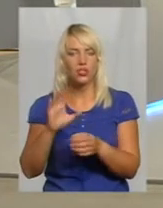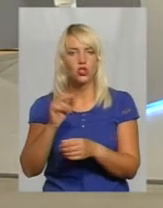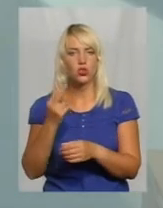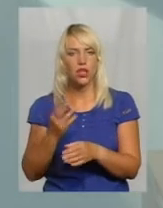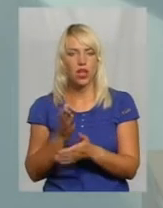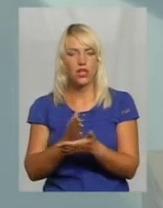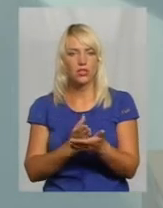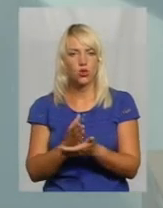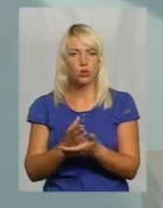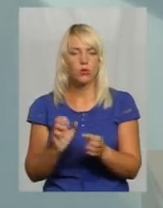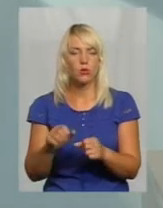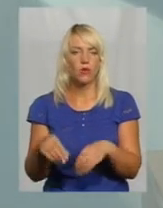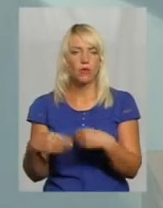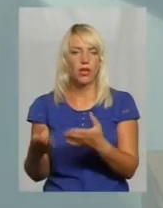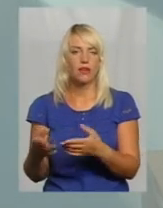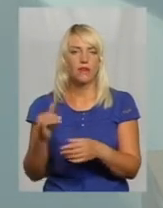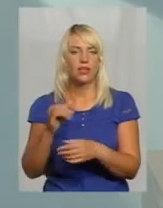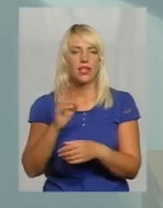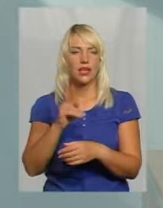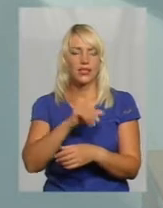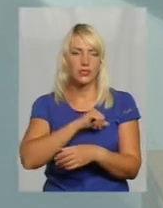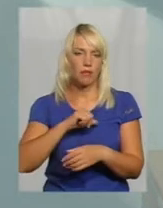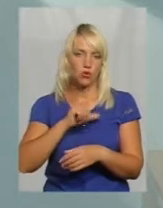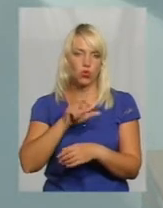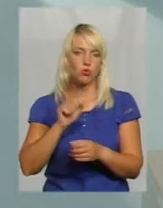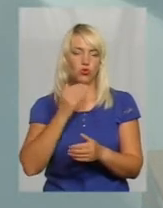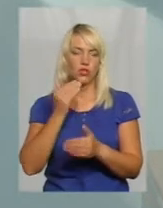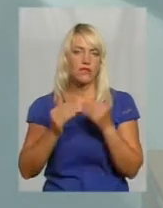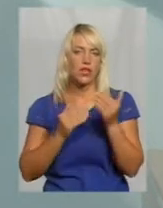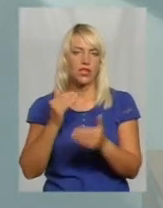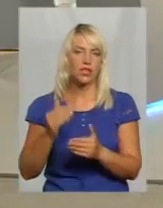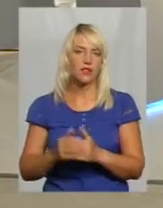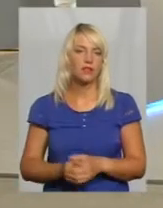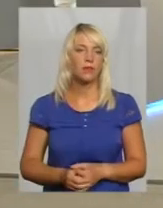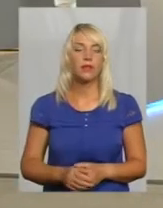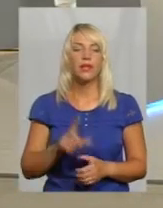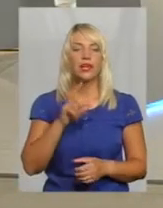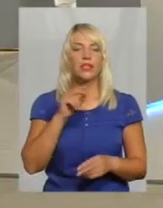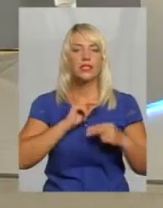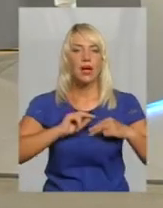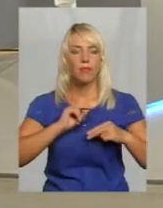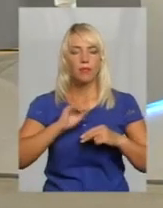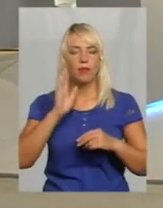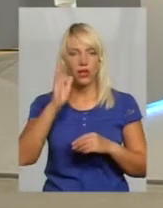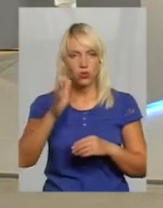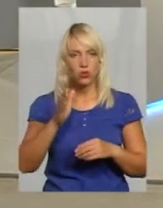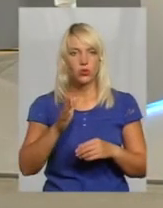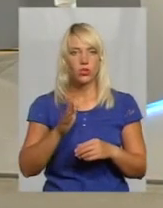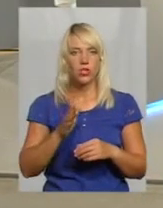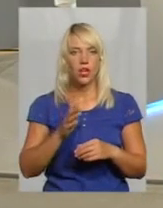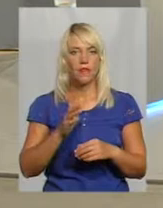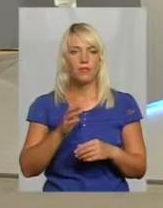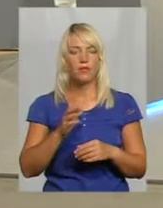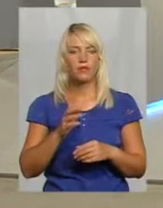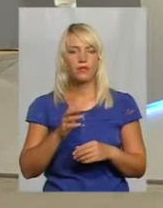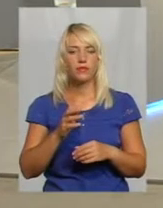і так як я починав, і самі пацієнти можуть звертатися. Запрацює гаряча лінія за тиждень, так? Це не гаряча